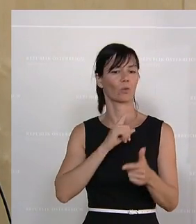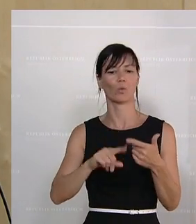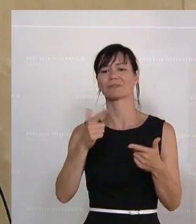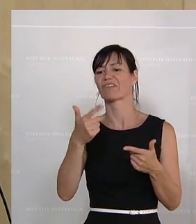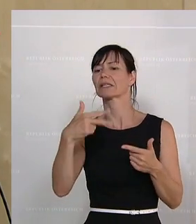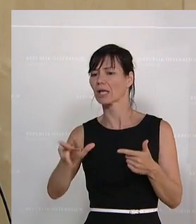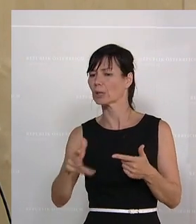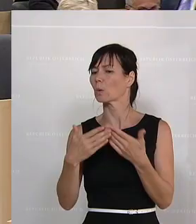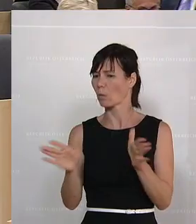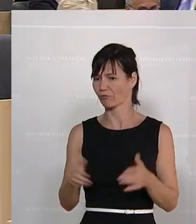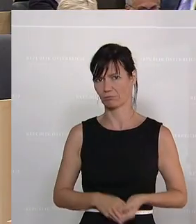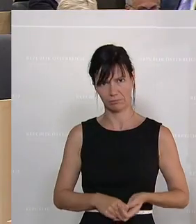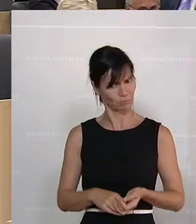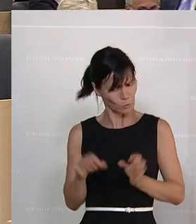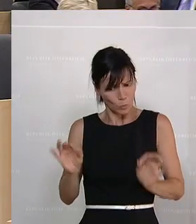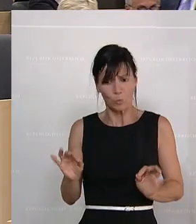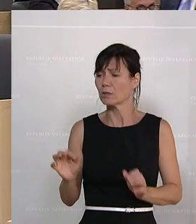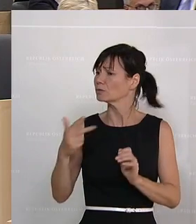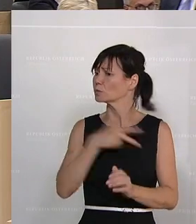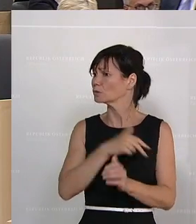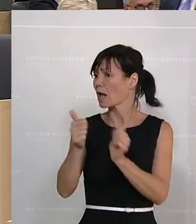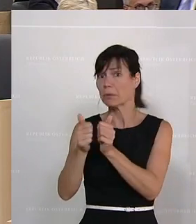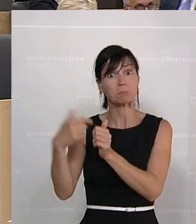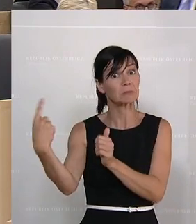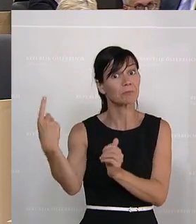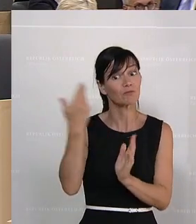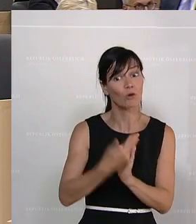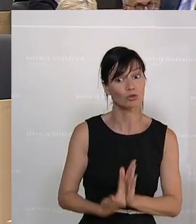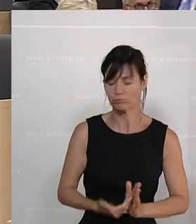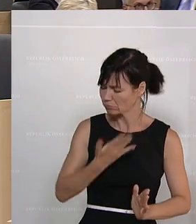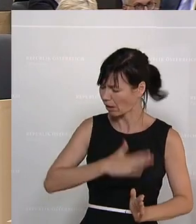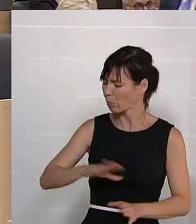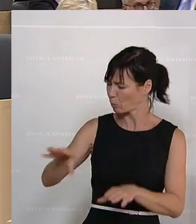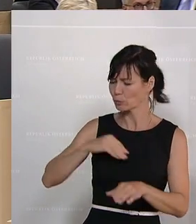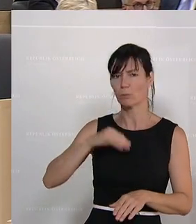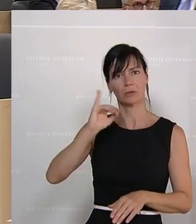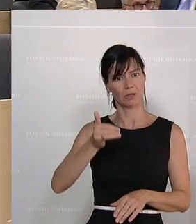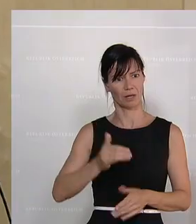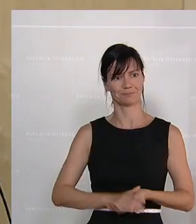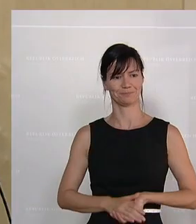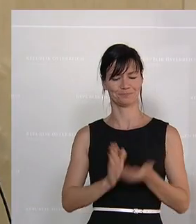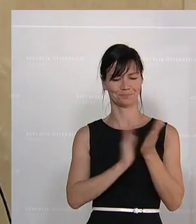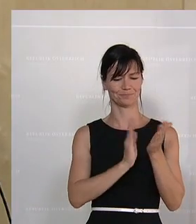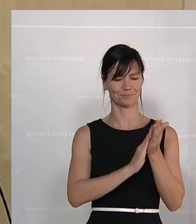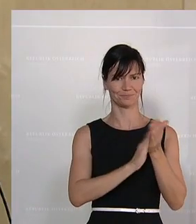das finde ich gut das war ein vorschlag der sozialpartner den wir sehr sehr gerne natürlich auch aufgegriffen haben